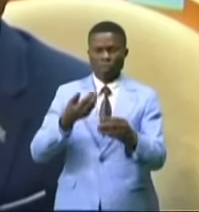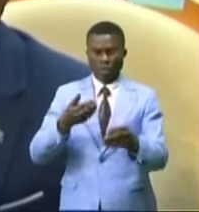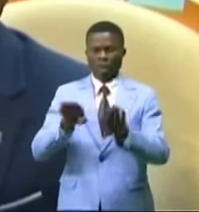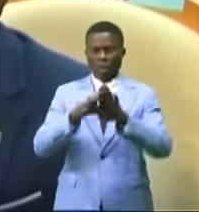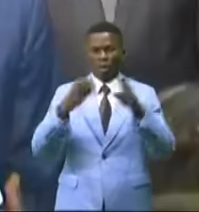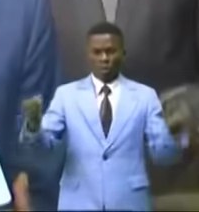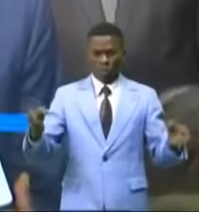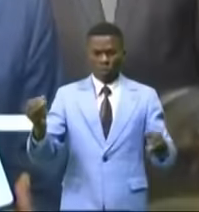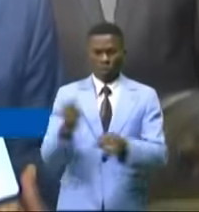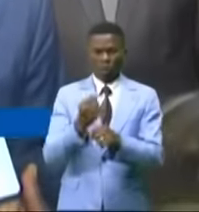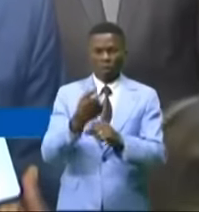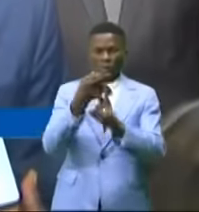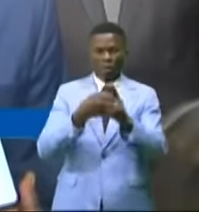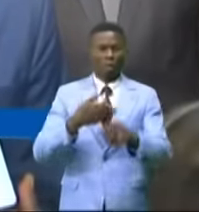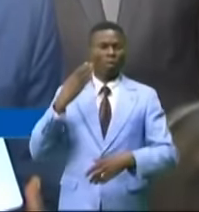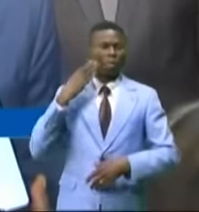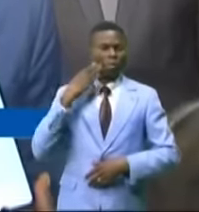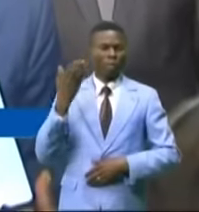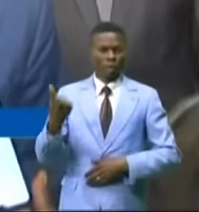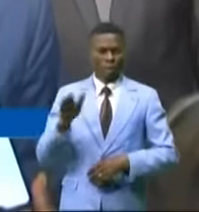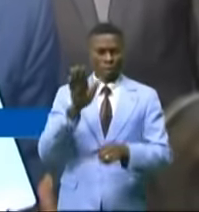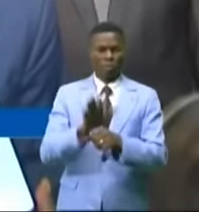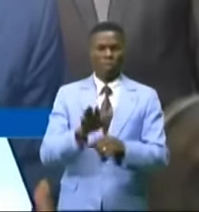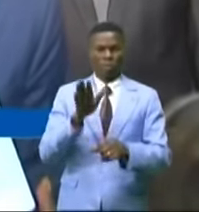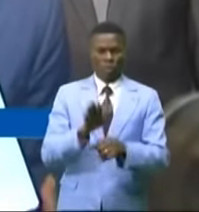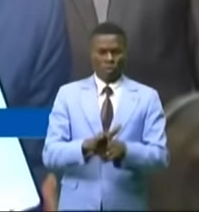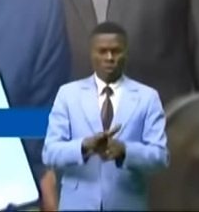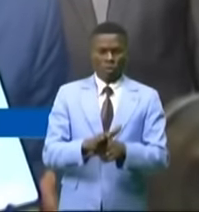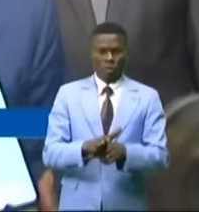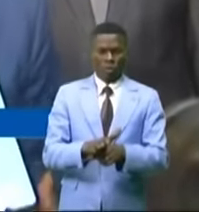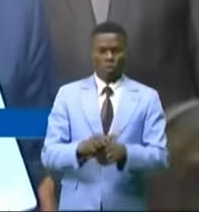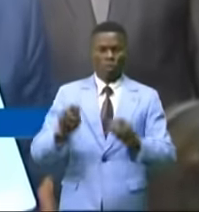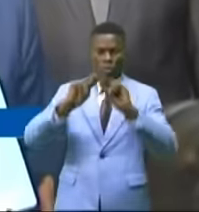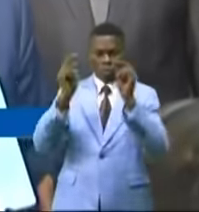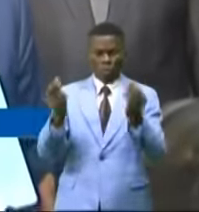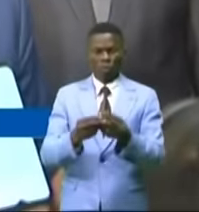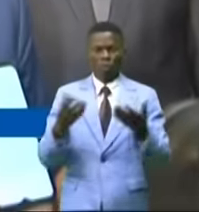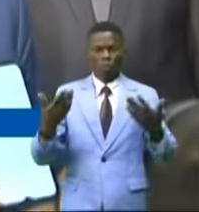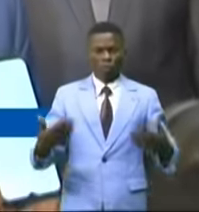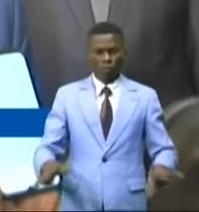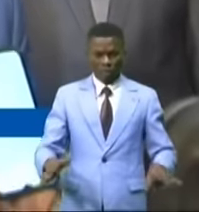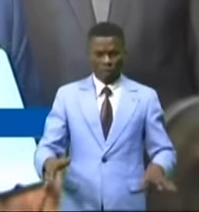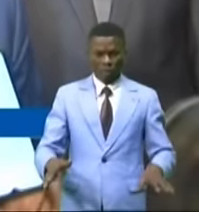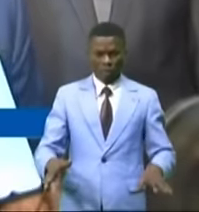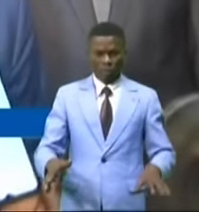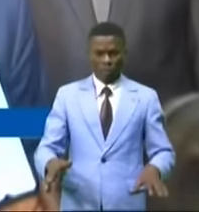de la session de mars. Beaucoup de commissions ont terminé.